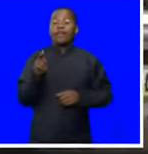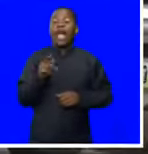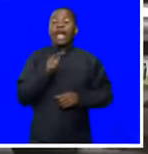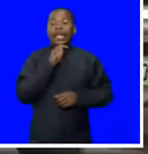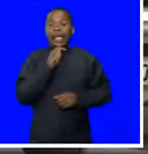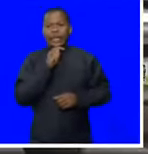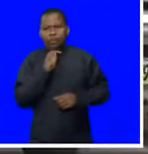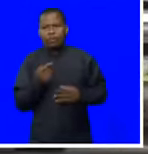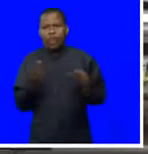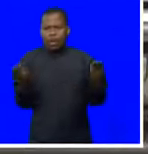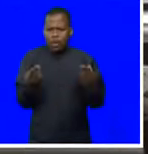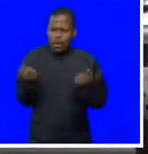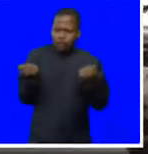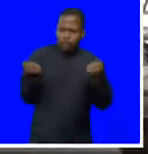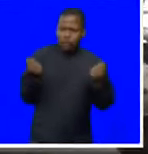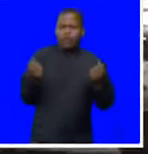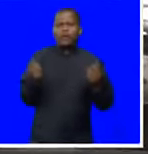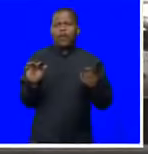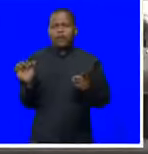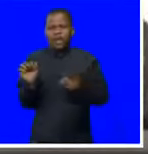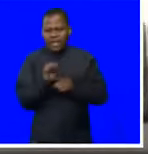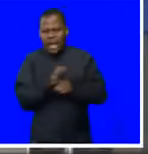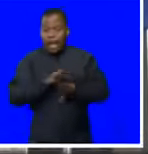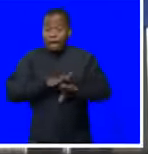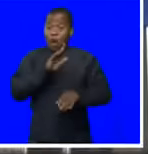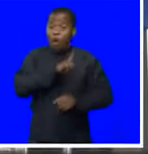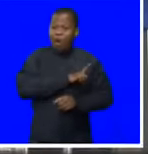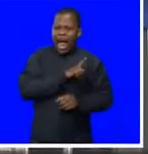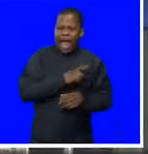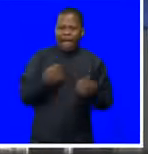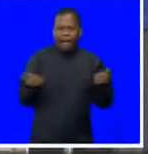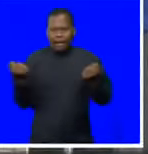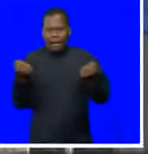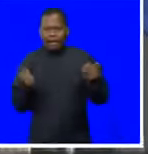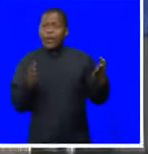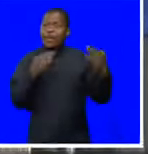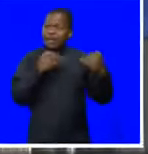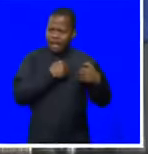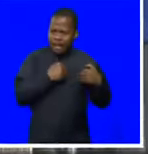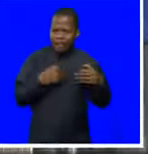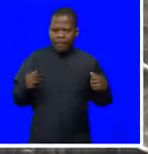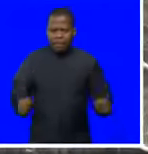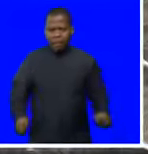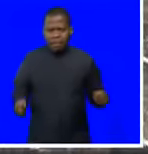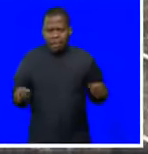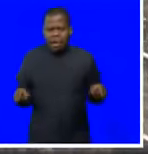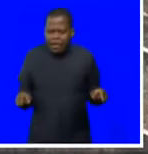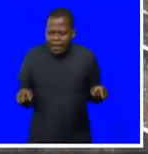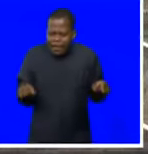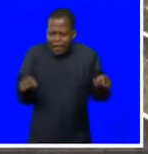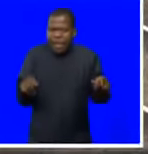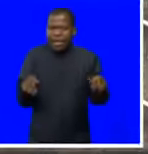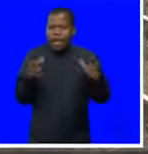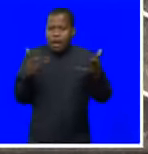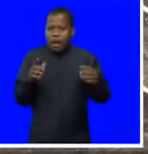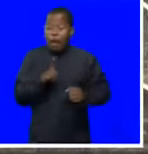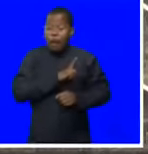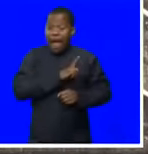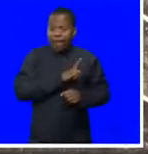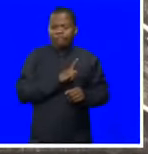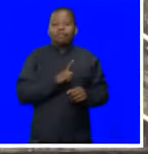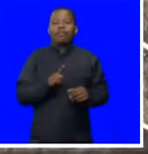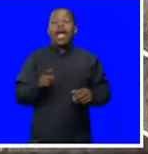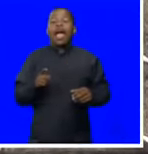ngendlela lengiyo nangiqophelela. Nangushayela ke ngakuqophelela lapho kunajanjiwe sitimela khona kulandzela timbawu